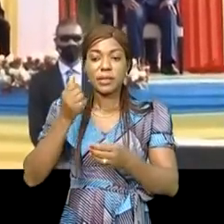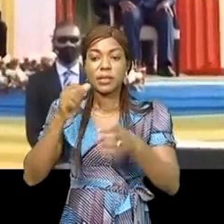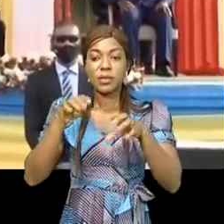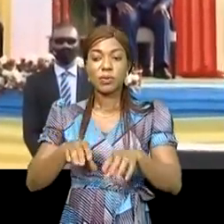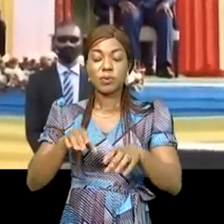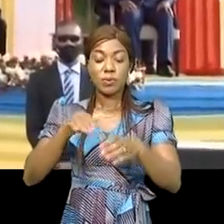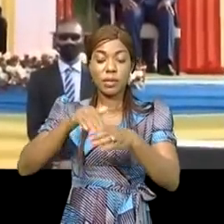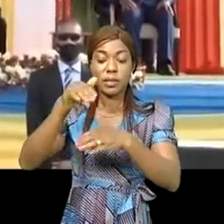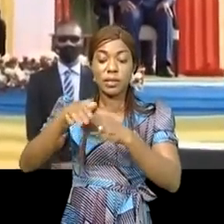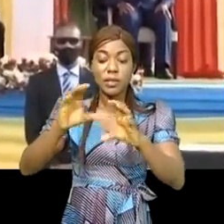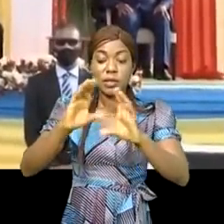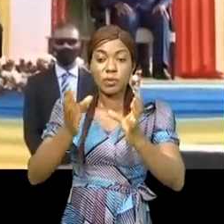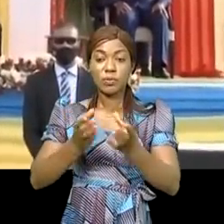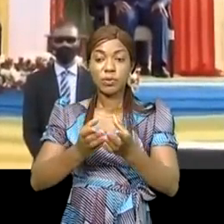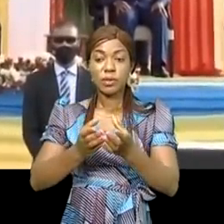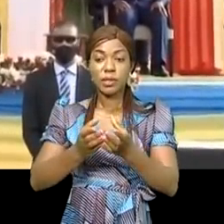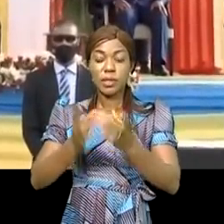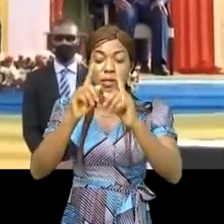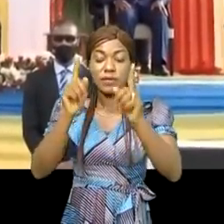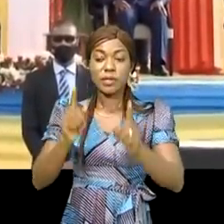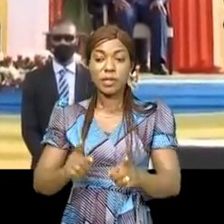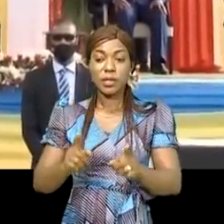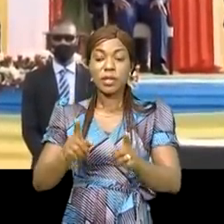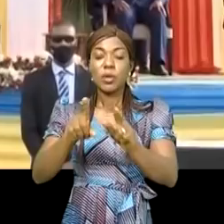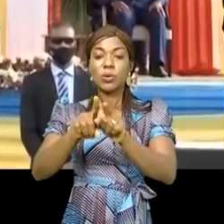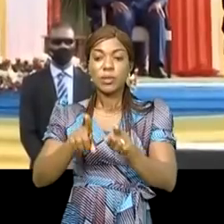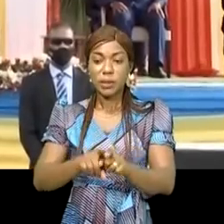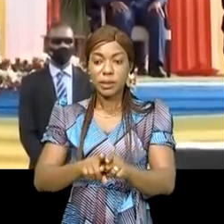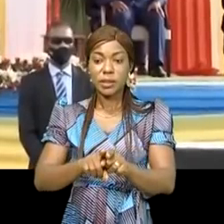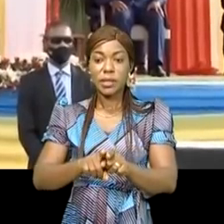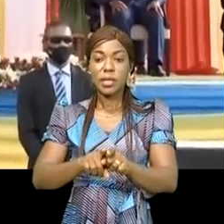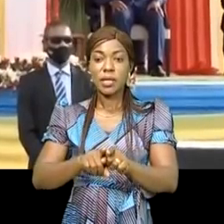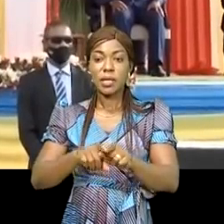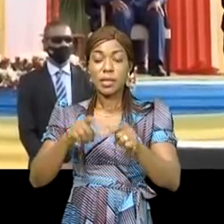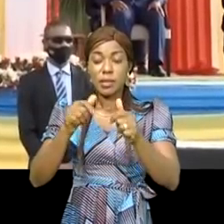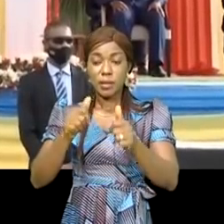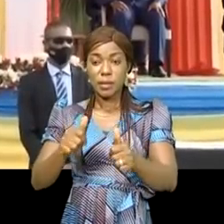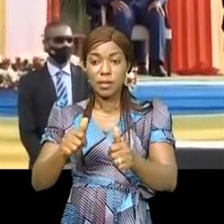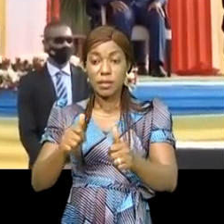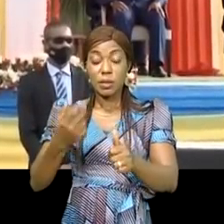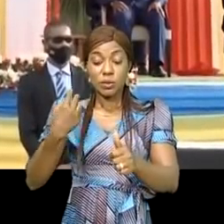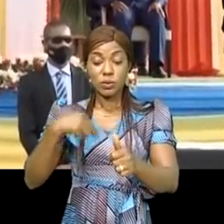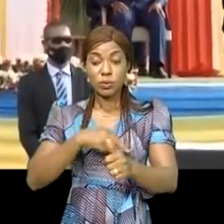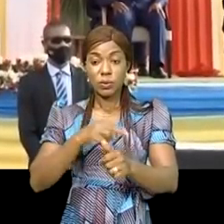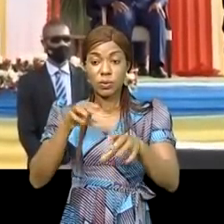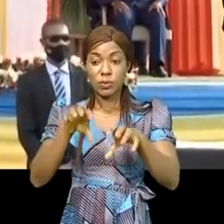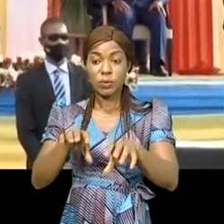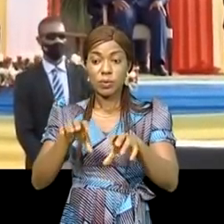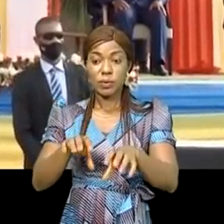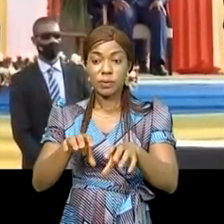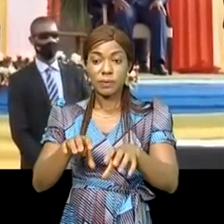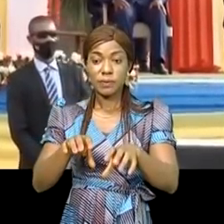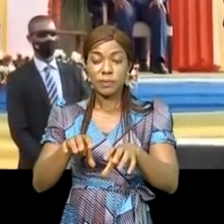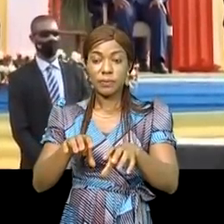dehors de la communauté est-africaine, était artificiel. You cannot talk of East